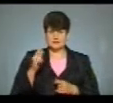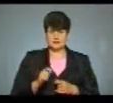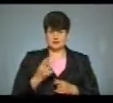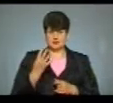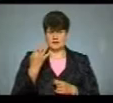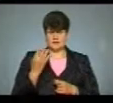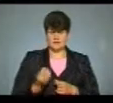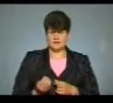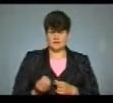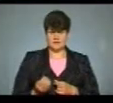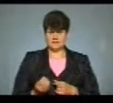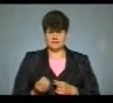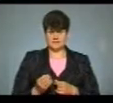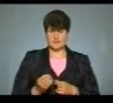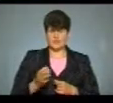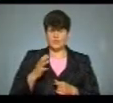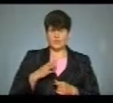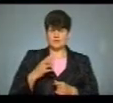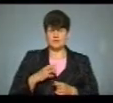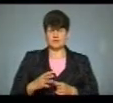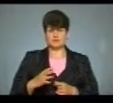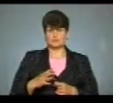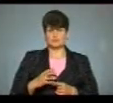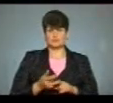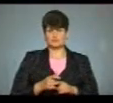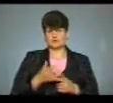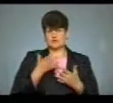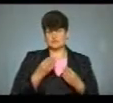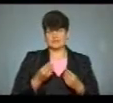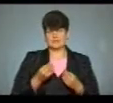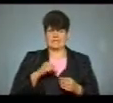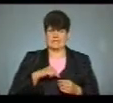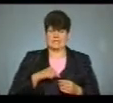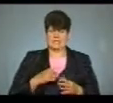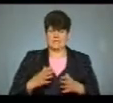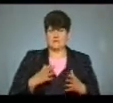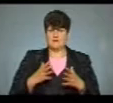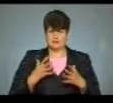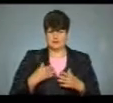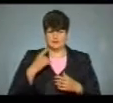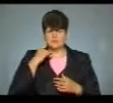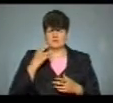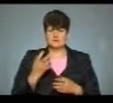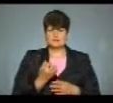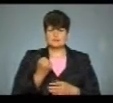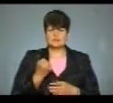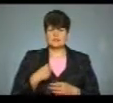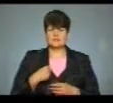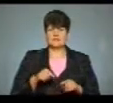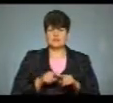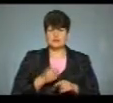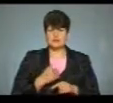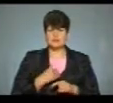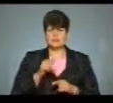дні. І очікую дуже класних емоцій. Мені здається, це вдасться. Я так хотіла